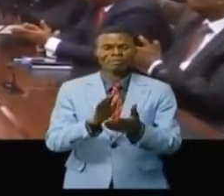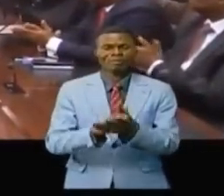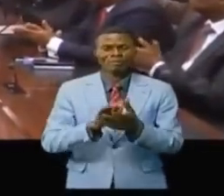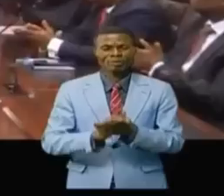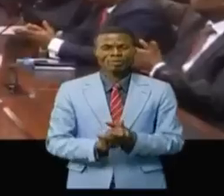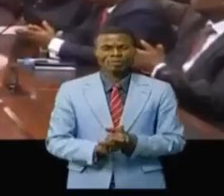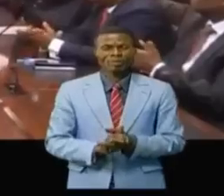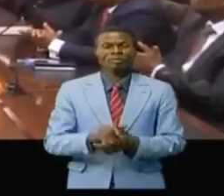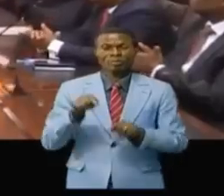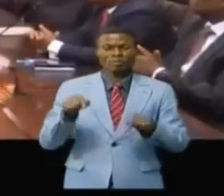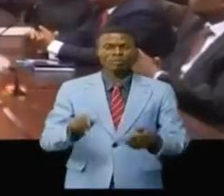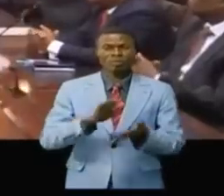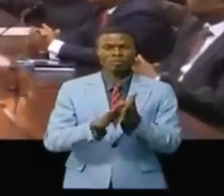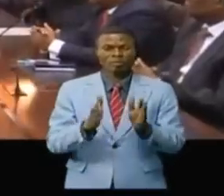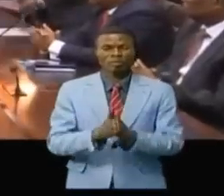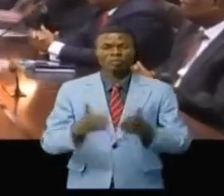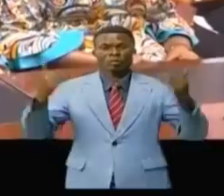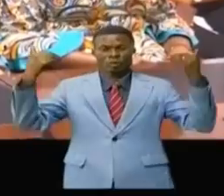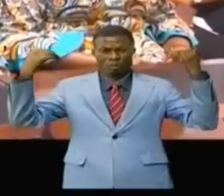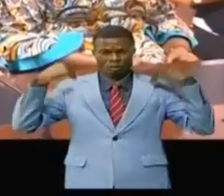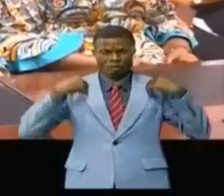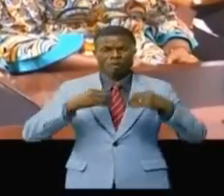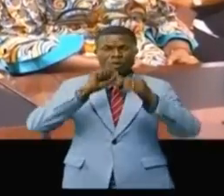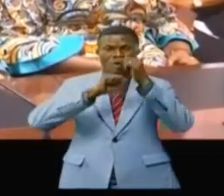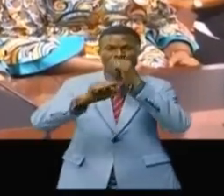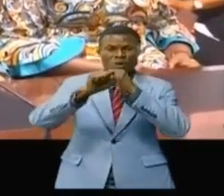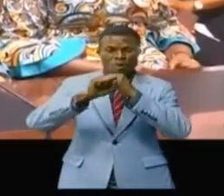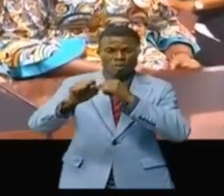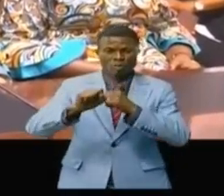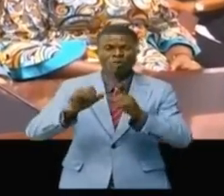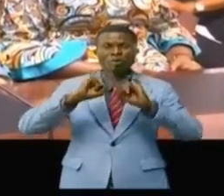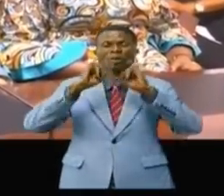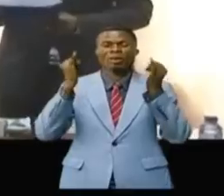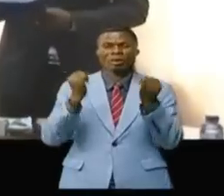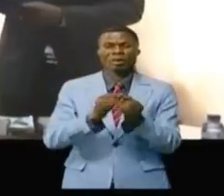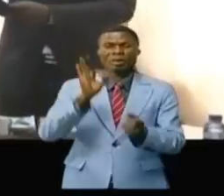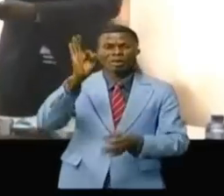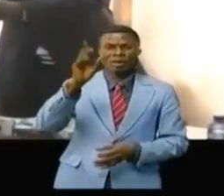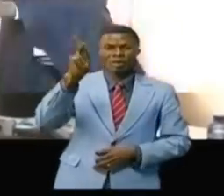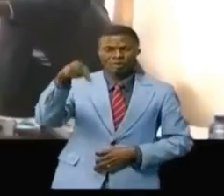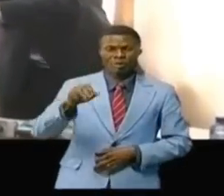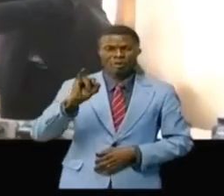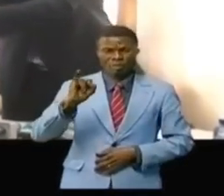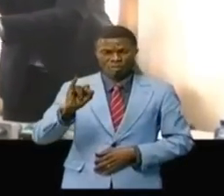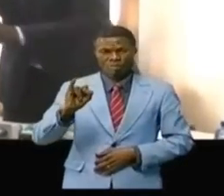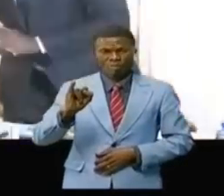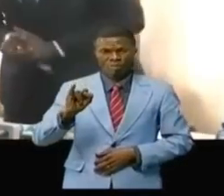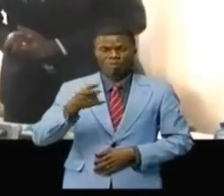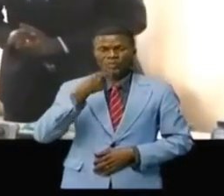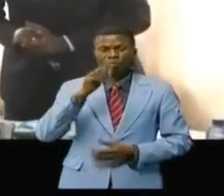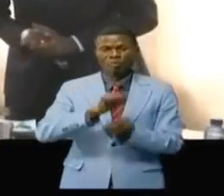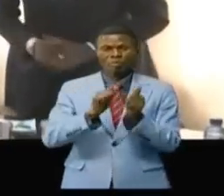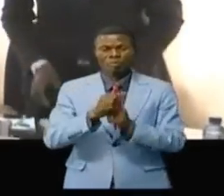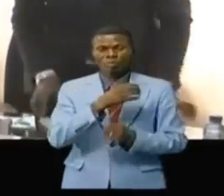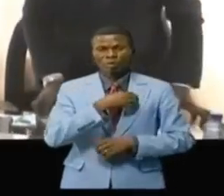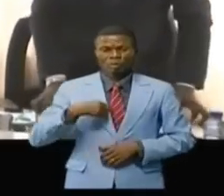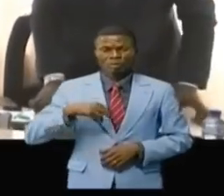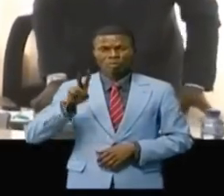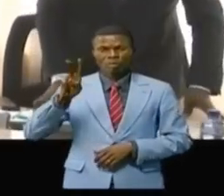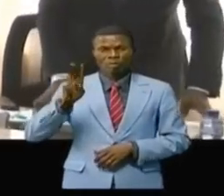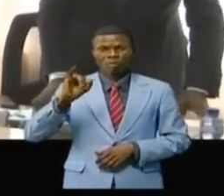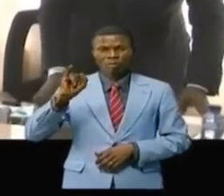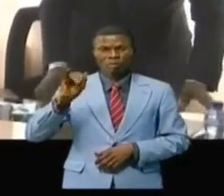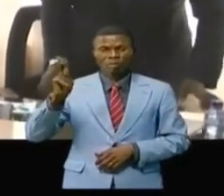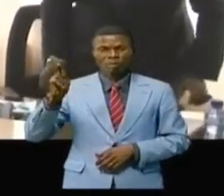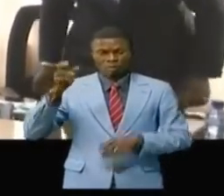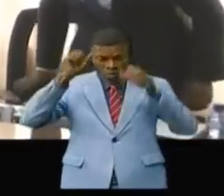Ils ont désormais le destin du fonds de promotion de l'industrie FPI entre leurs mains. Nous parlons de Mme Vicky Ketoumoua,